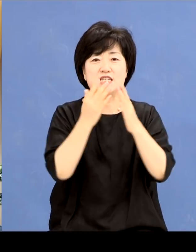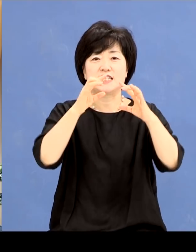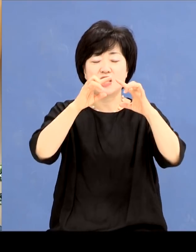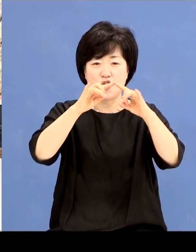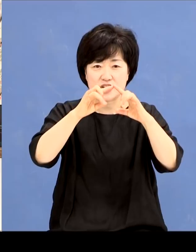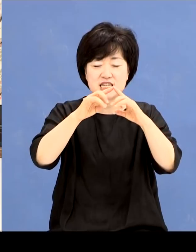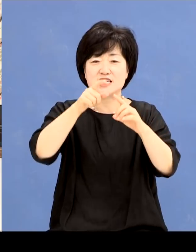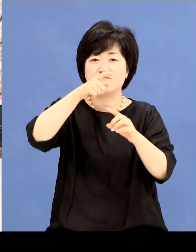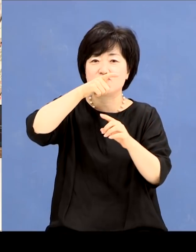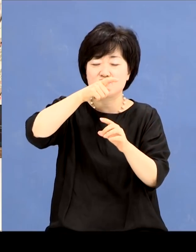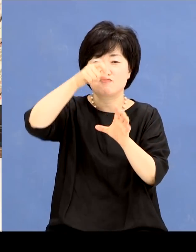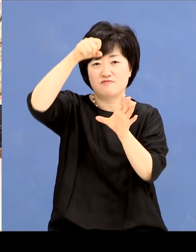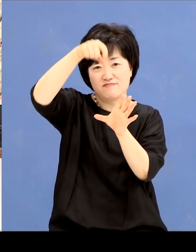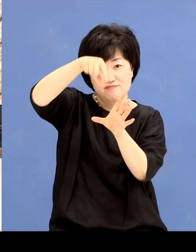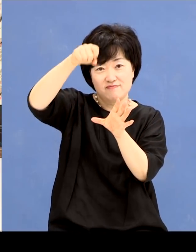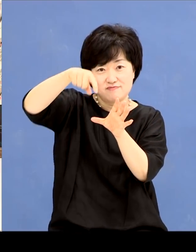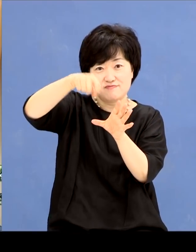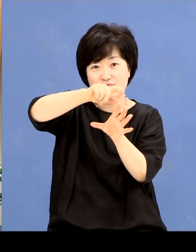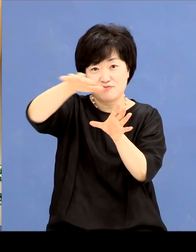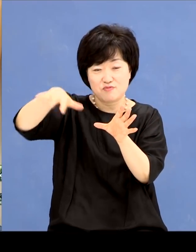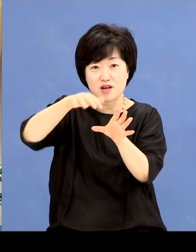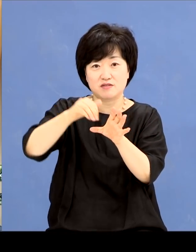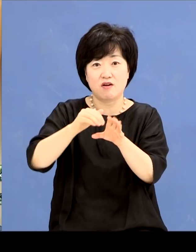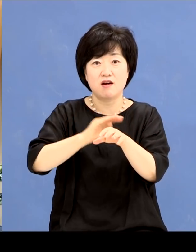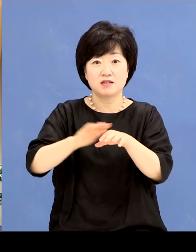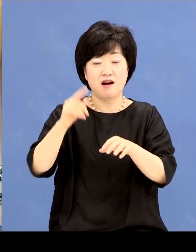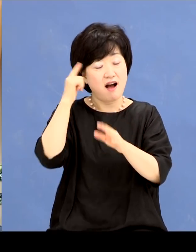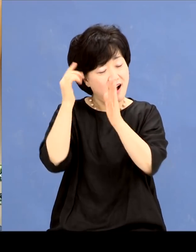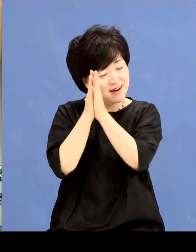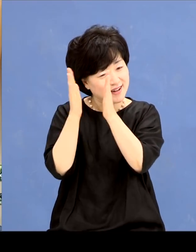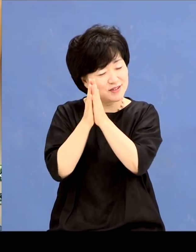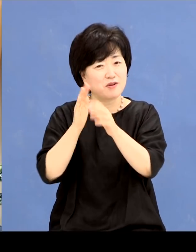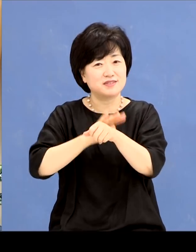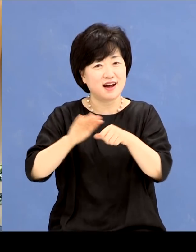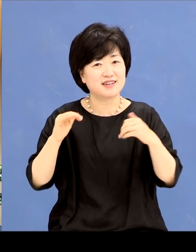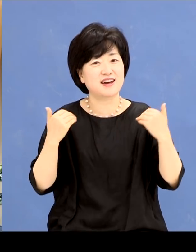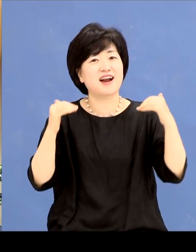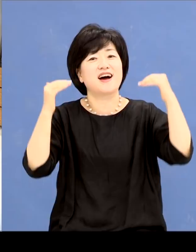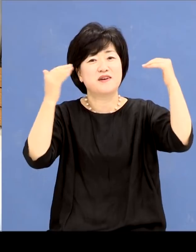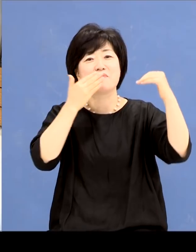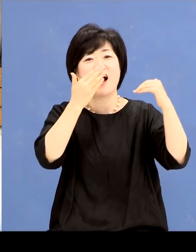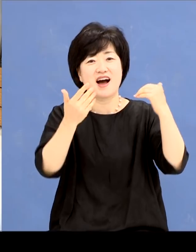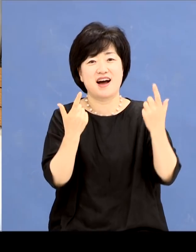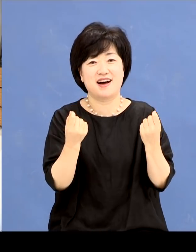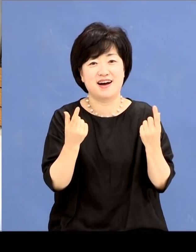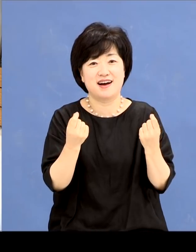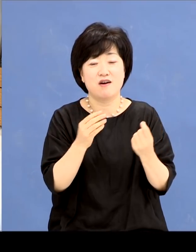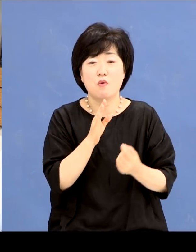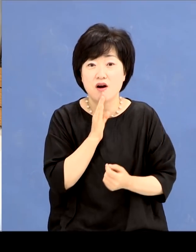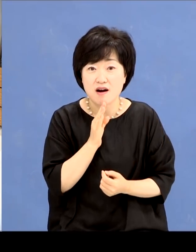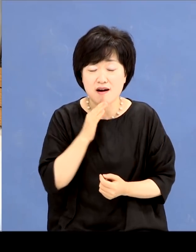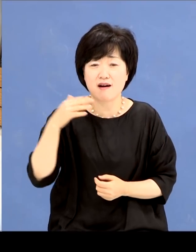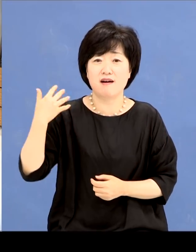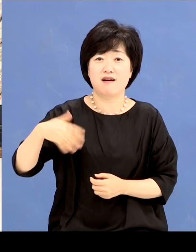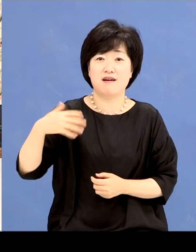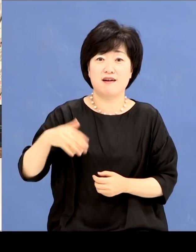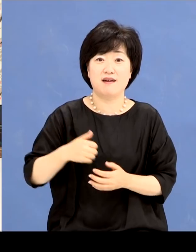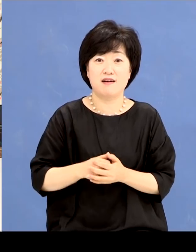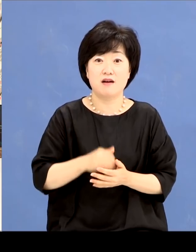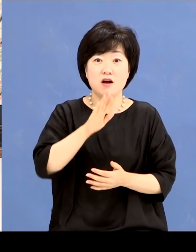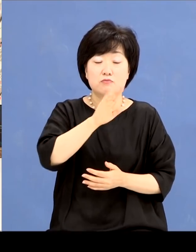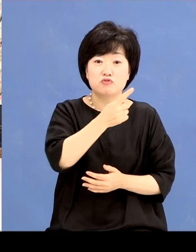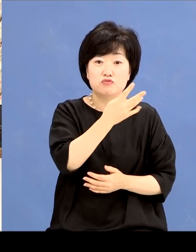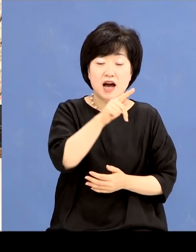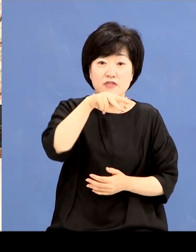설치가 되어서 사람이 손대지 않아도 잘 자랄 수 있는 시스템을 그래요? 와. 친환경 기업이네요. 네, 맞습니다.